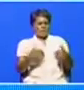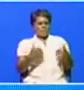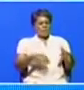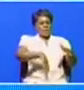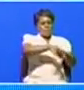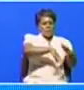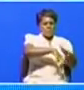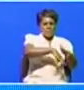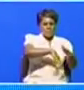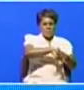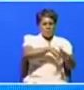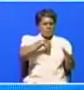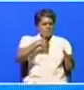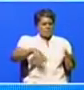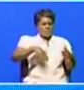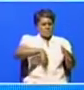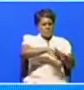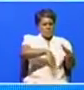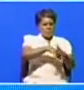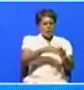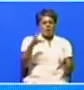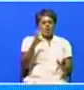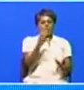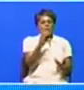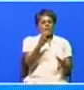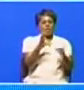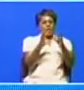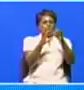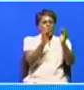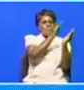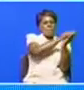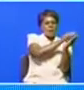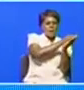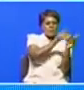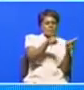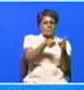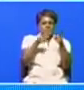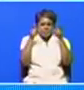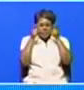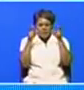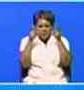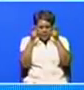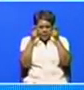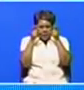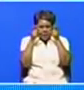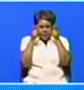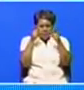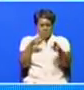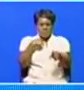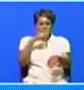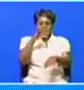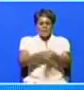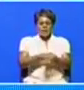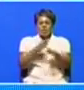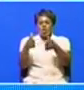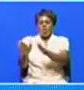Kenya. Nilichezea Kenya Commercial Bank, nikachezea Tusker Football Club. Nikapata